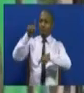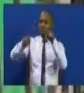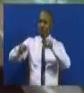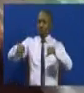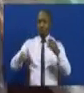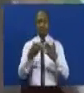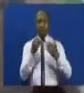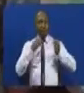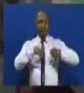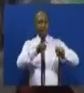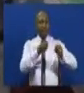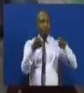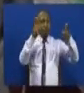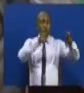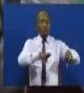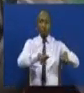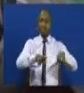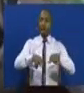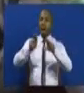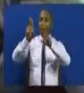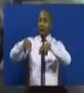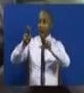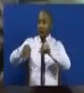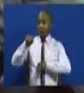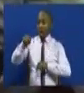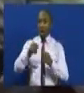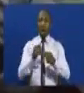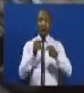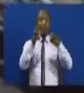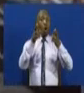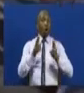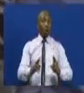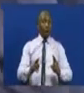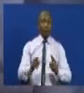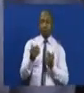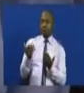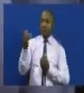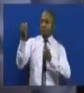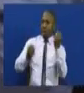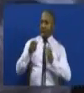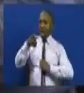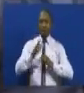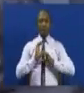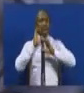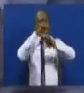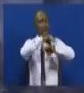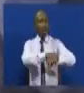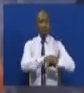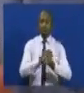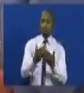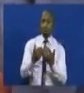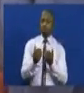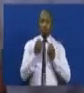utekelezaji wa hukumu ya mahakama ya hakimu mkazi mfawidhi wa Bukoba. Inadaiwa magari hayo yamekamatwa ikiwa ni sehemu ya